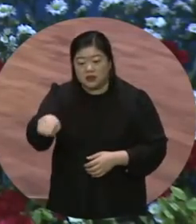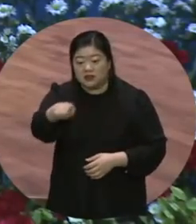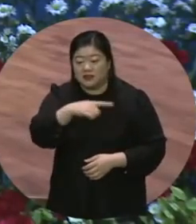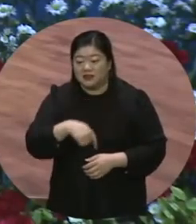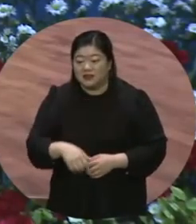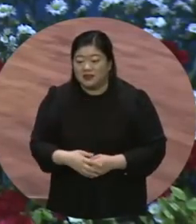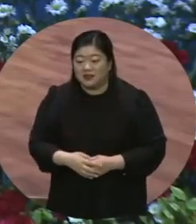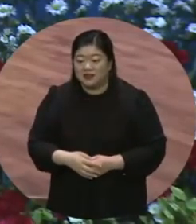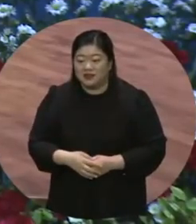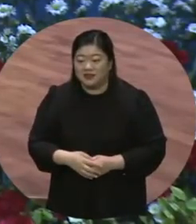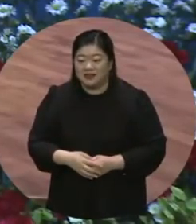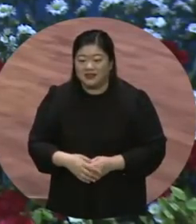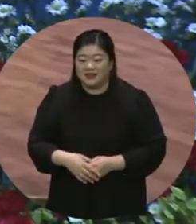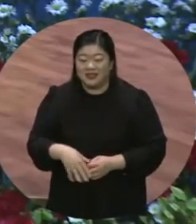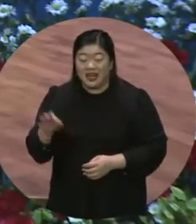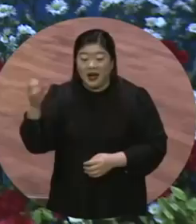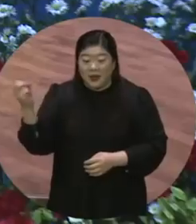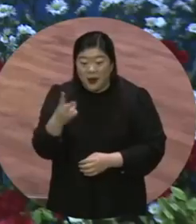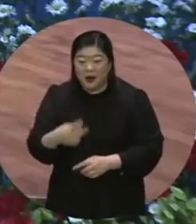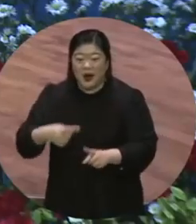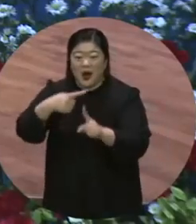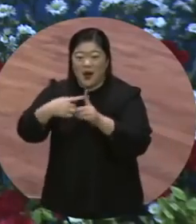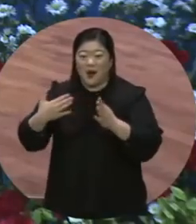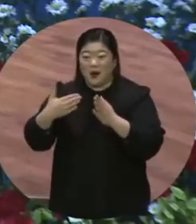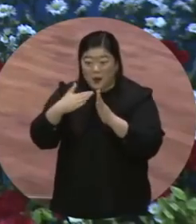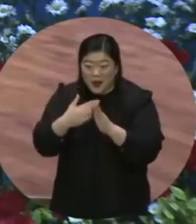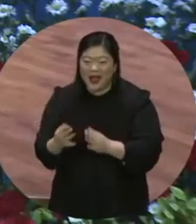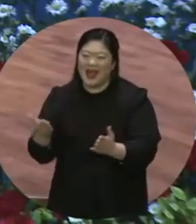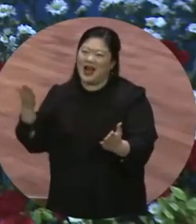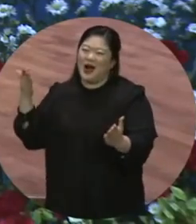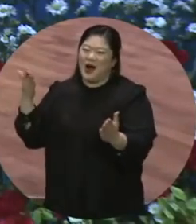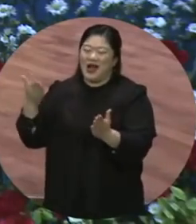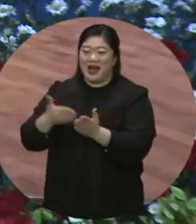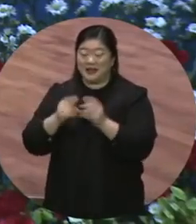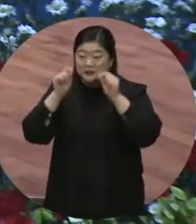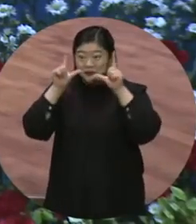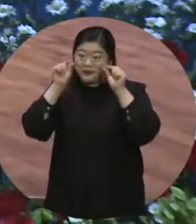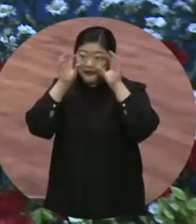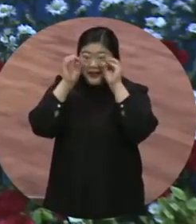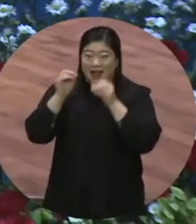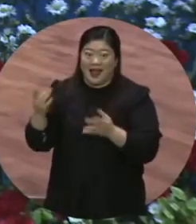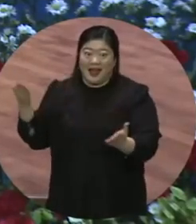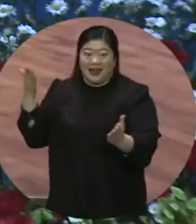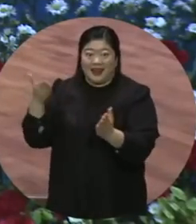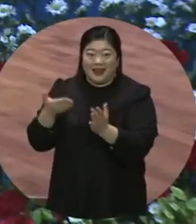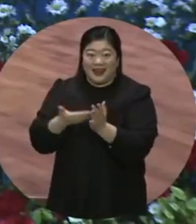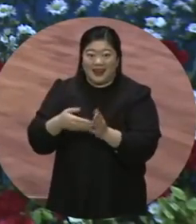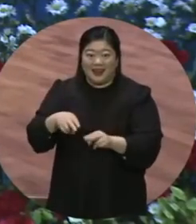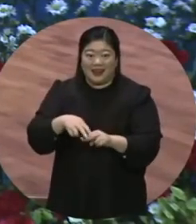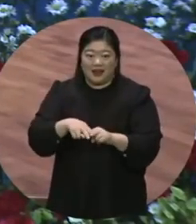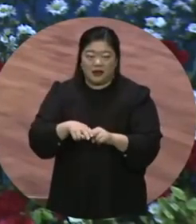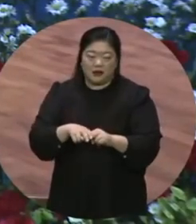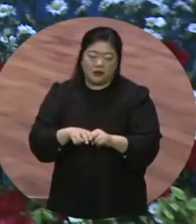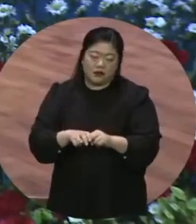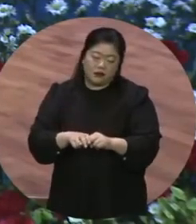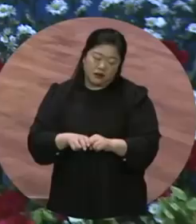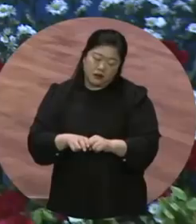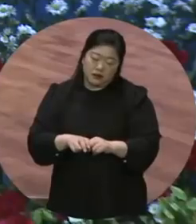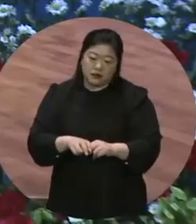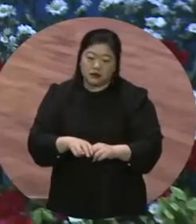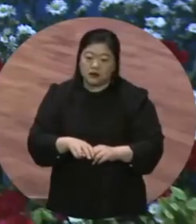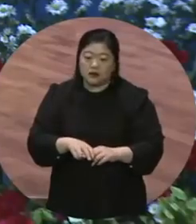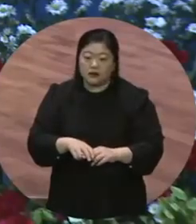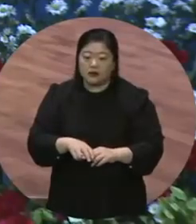교회 나오자마자 앉아가 심지어 졸는 사람 앉자마자 졸아. 야, 내 못 말린다. 정말.